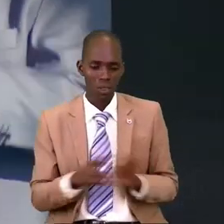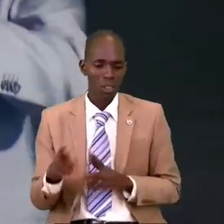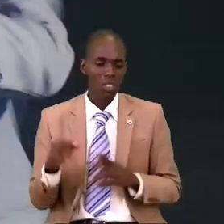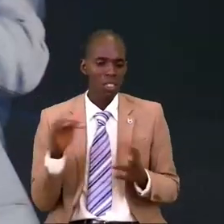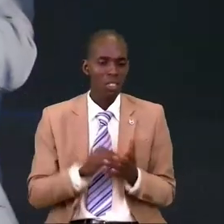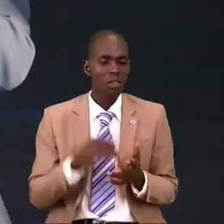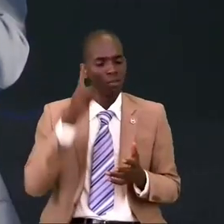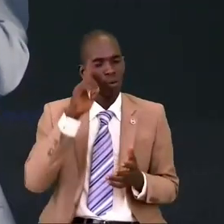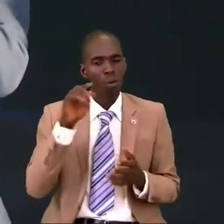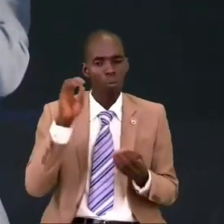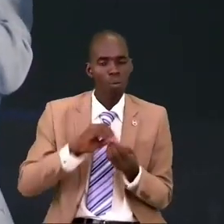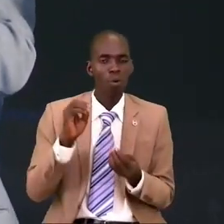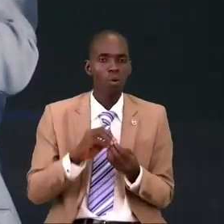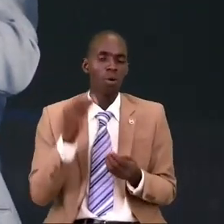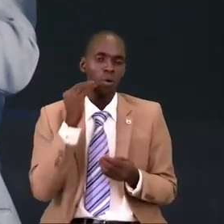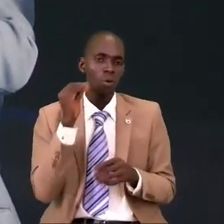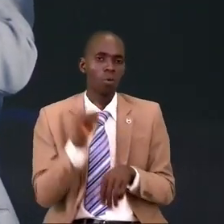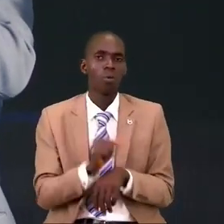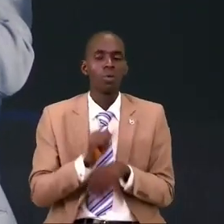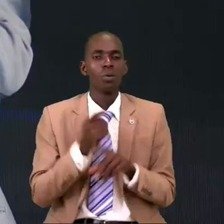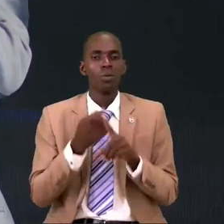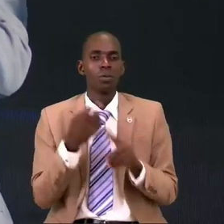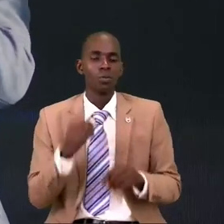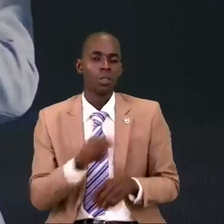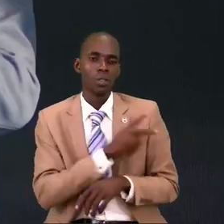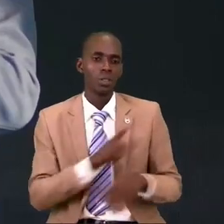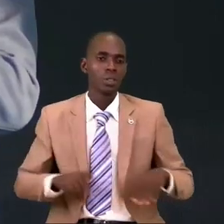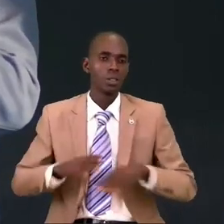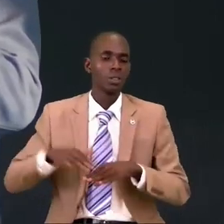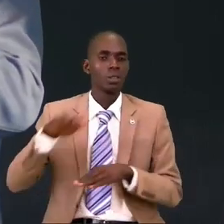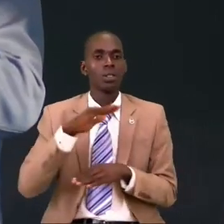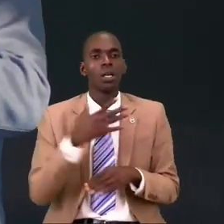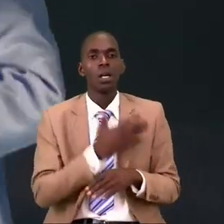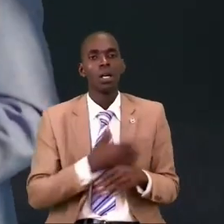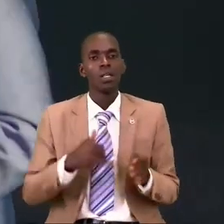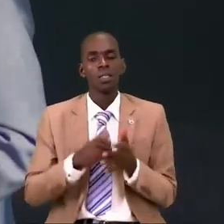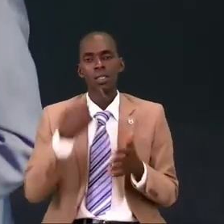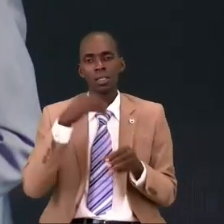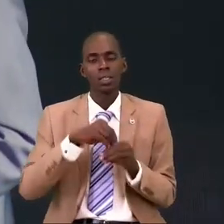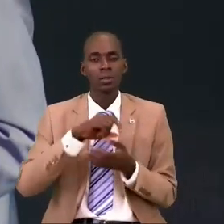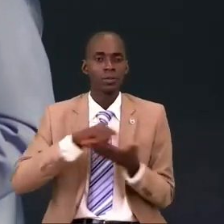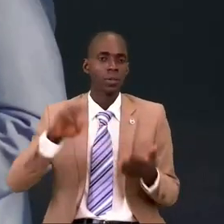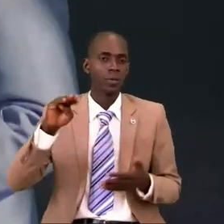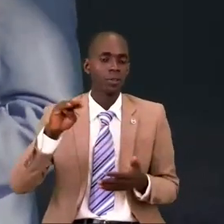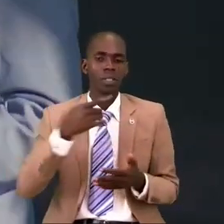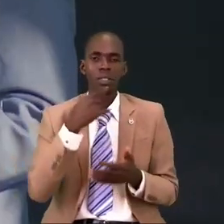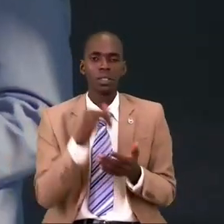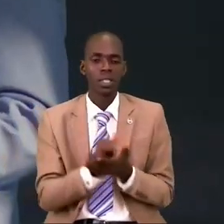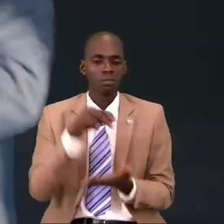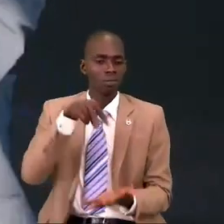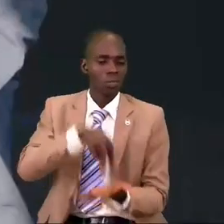Verset 14, il dit, tenez donc ferme. Ne tremblez pas, tenez donc